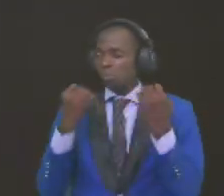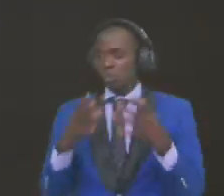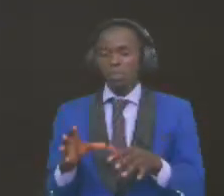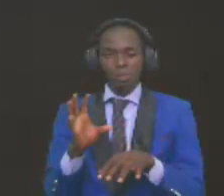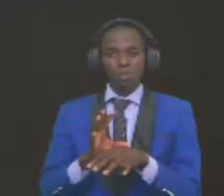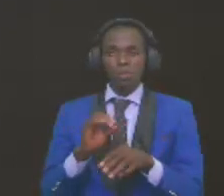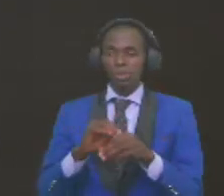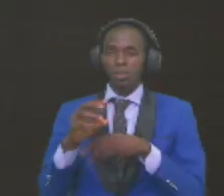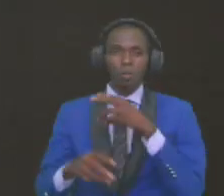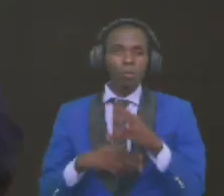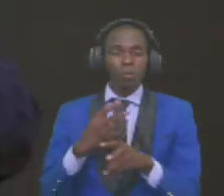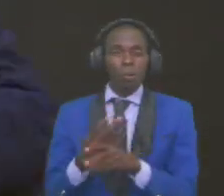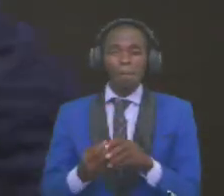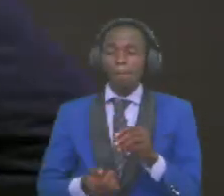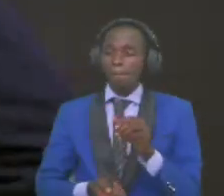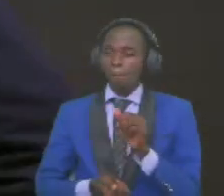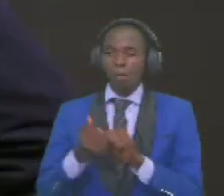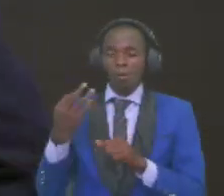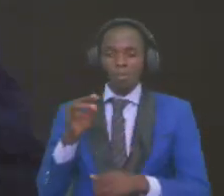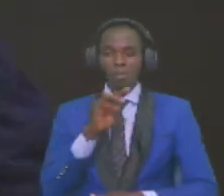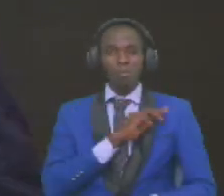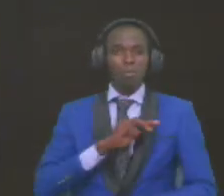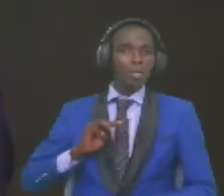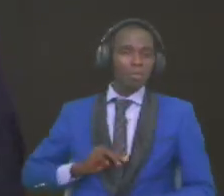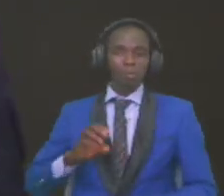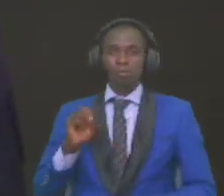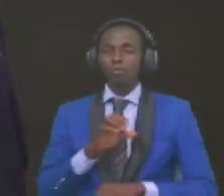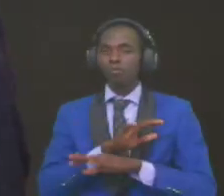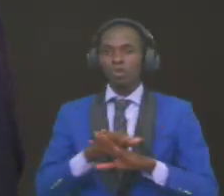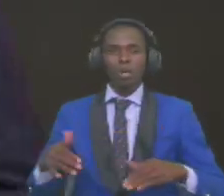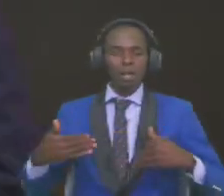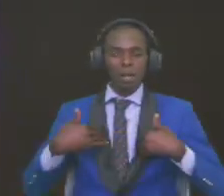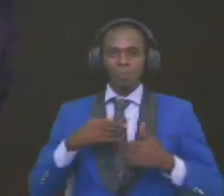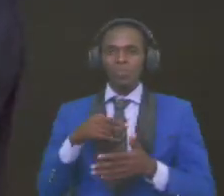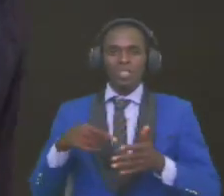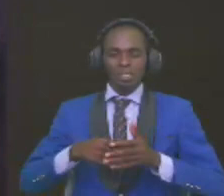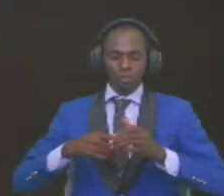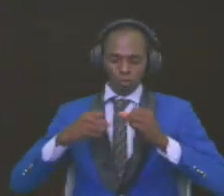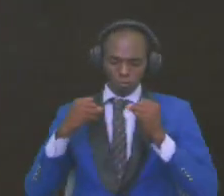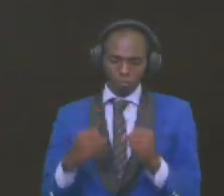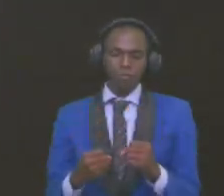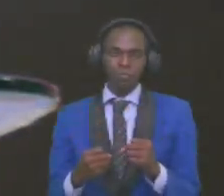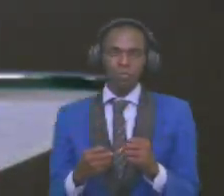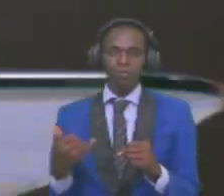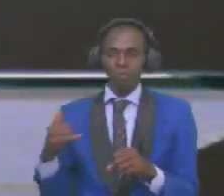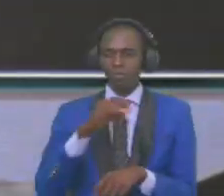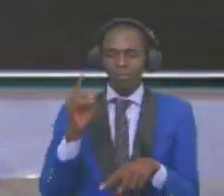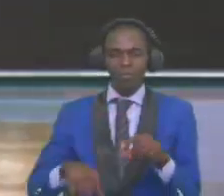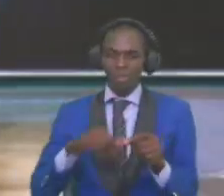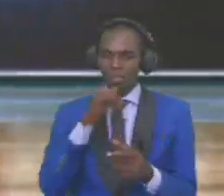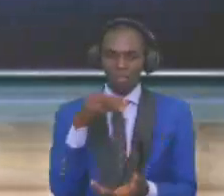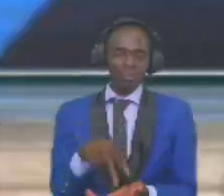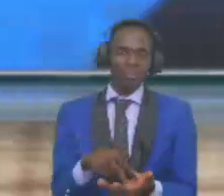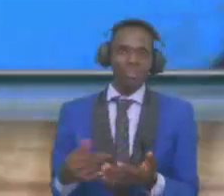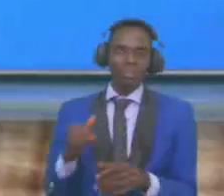dans le continent beaucoup de listes dans le continent plusieurs de ses membres la non pas la colonne vertébrale et ne peut pas